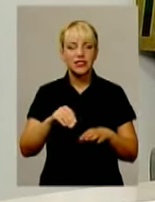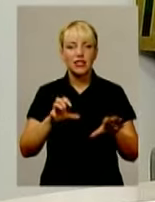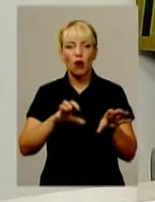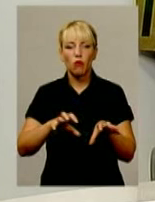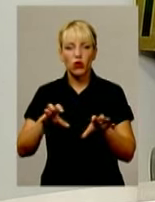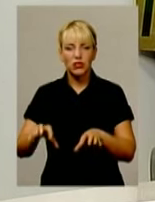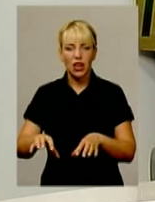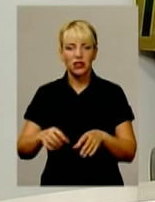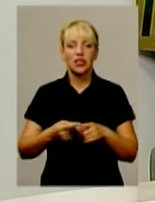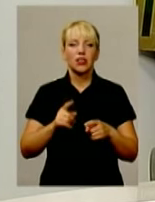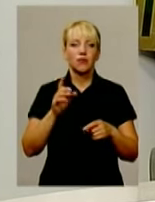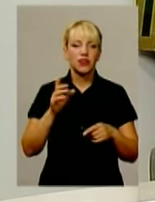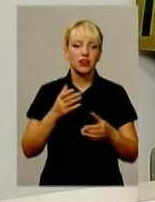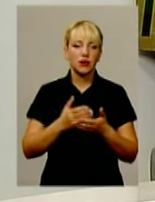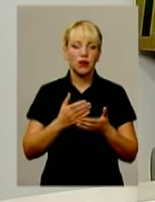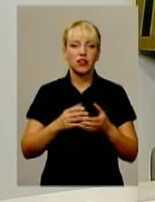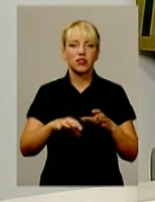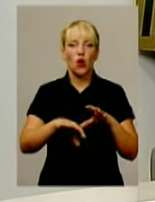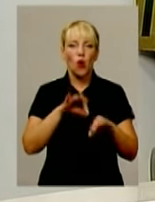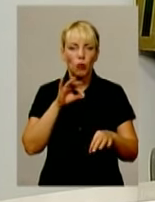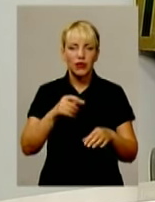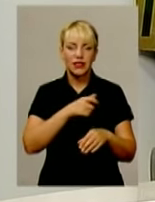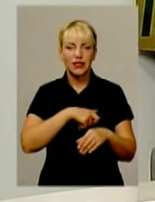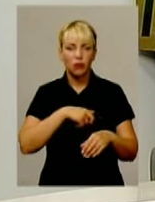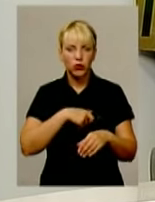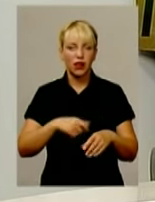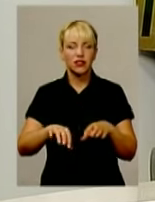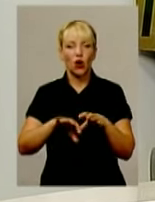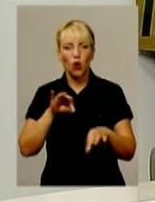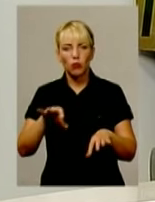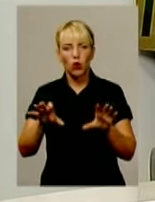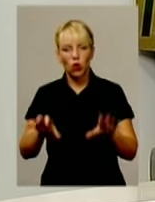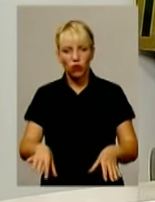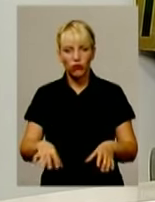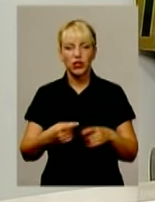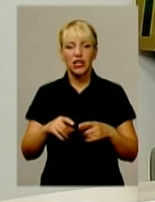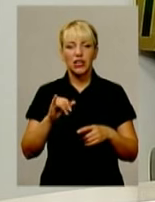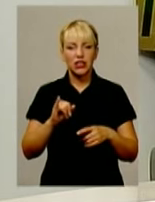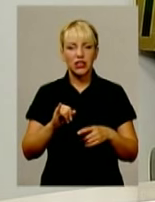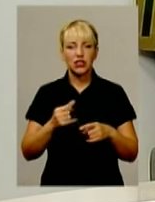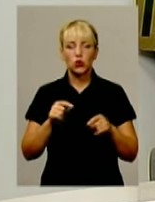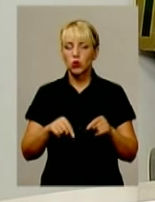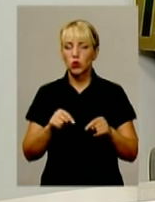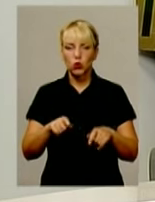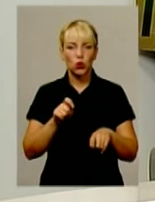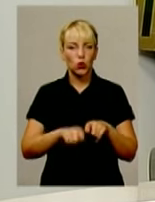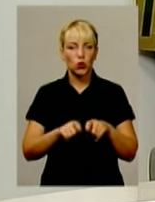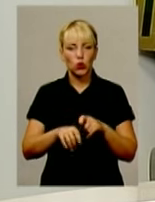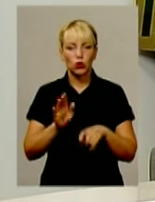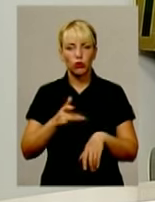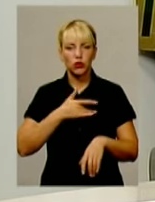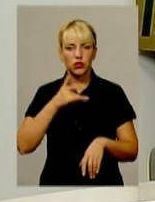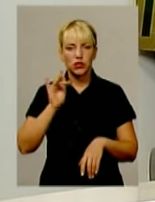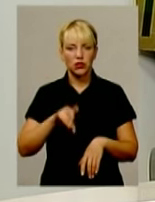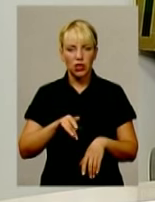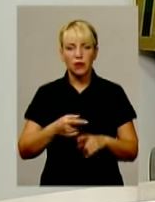– обрана посада, депутати – обрана посада, обрані будуть до виконкому. І тут контроль буде дуже